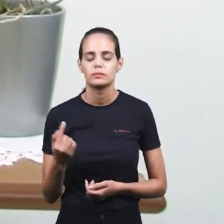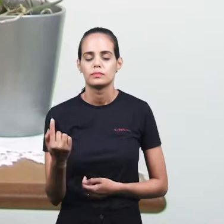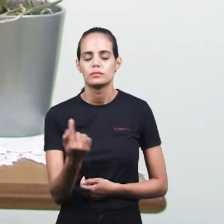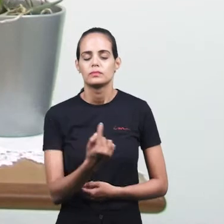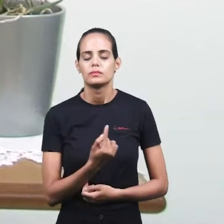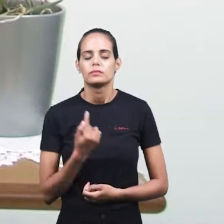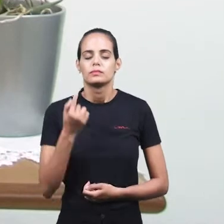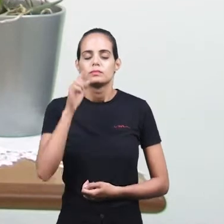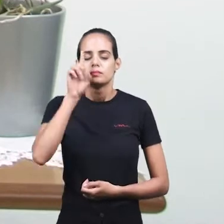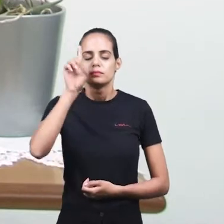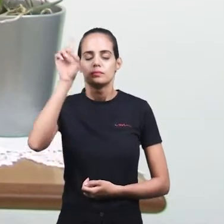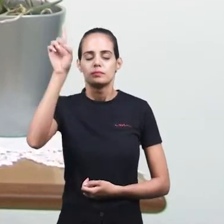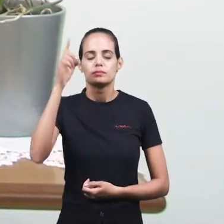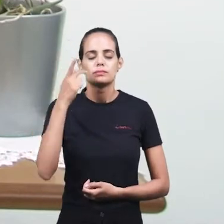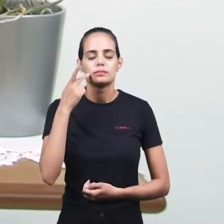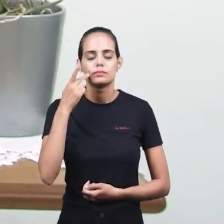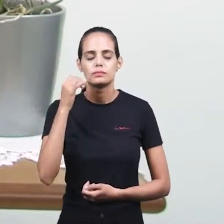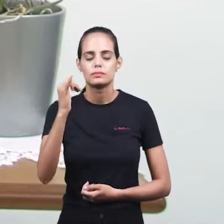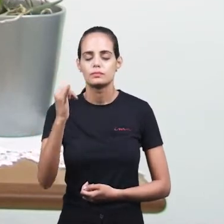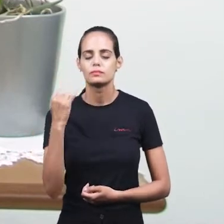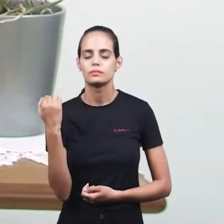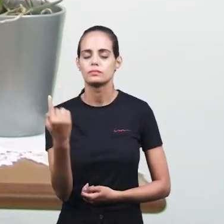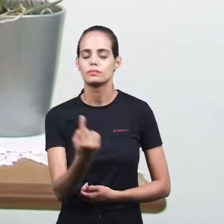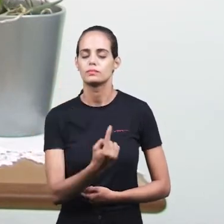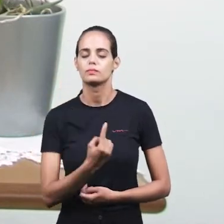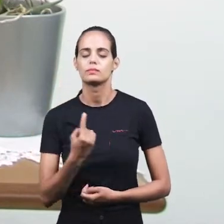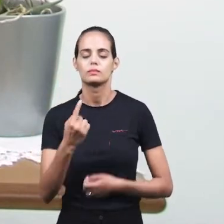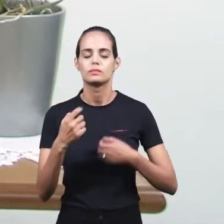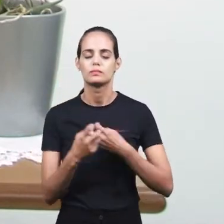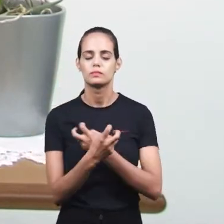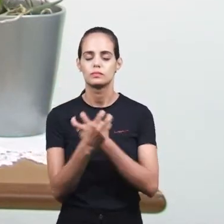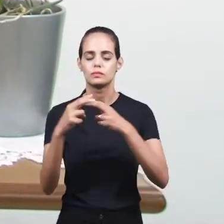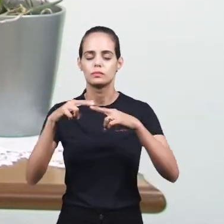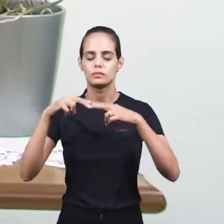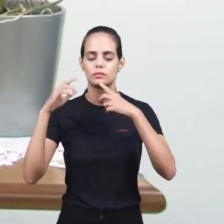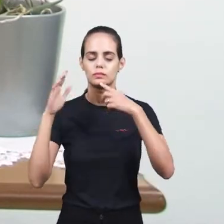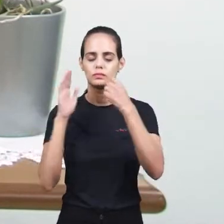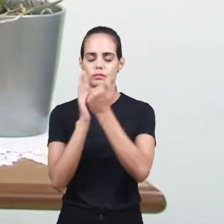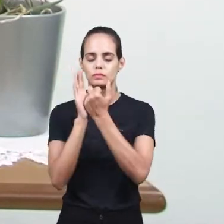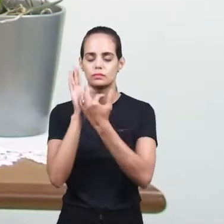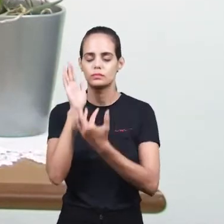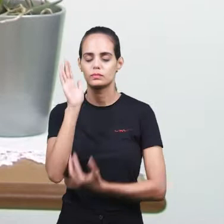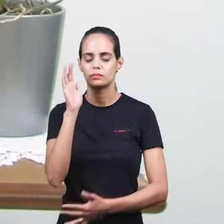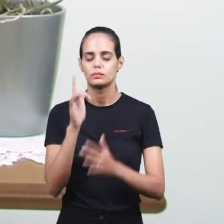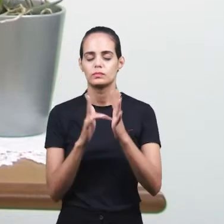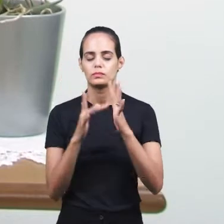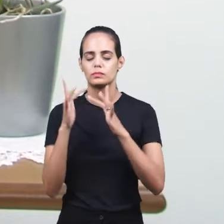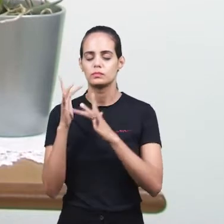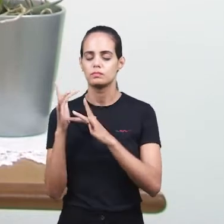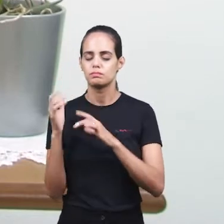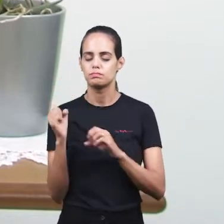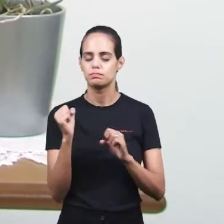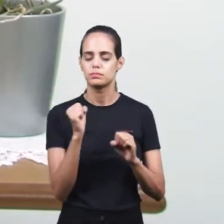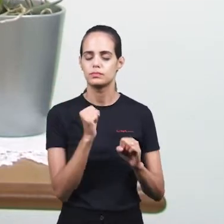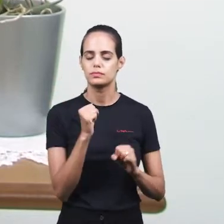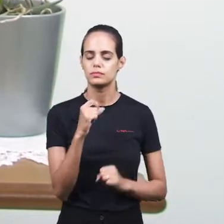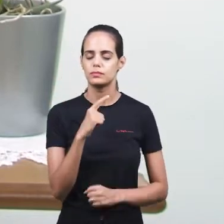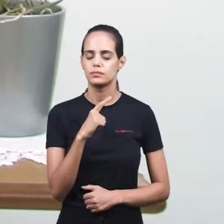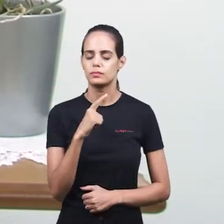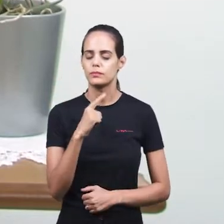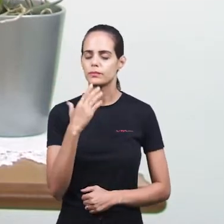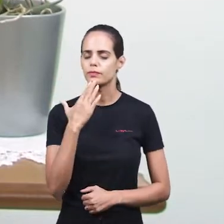Наш Бог, наш Отец, мы взываем к Тебе о силе, которая в крови Господа Иисуса. Мы просим у